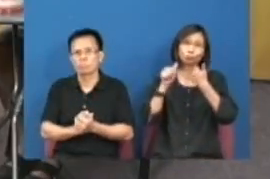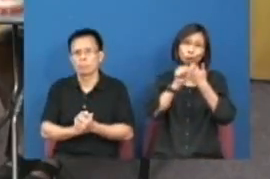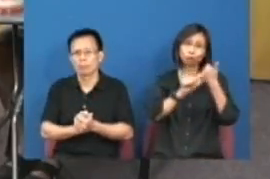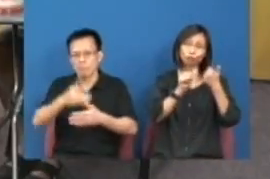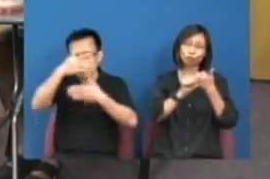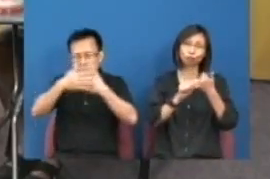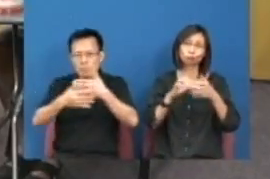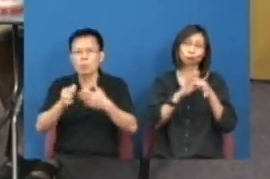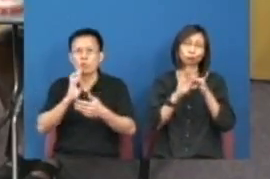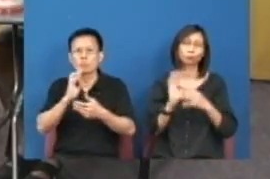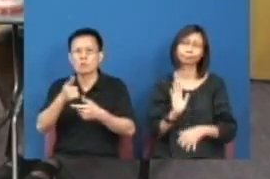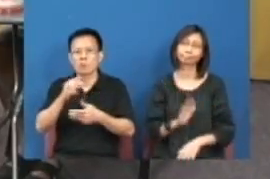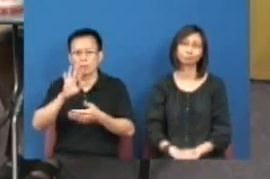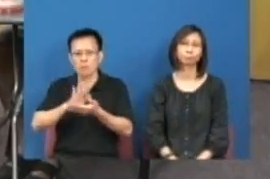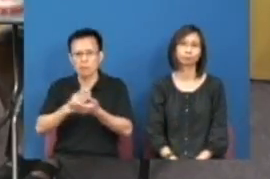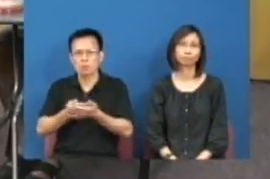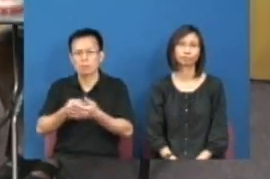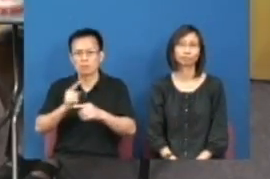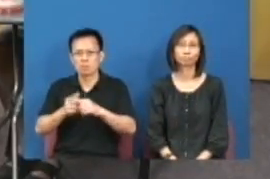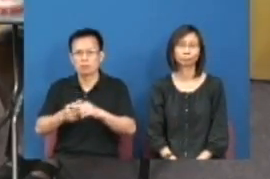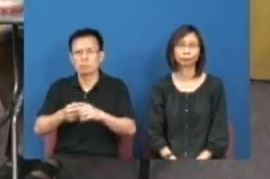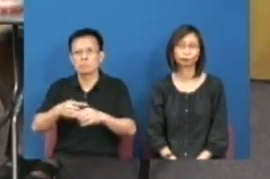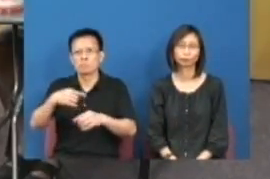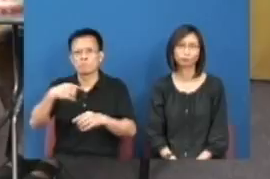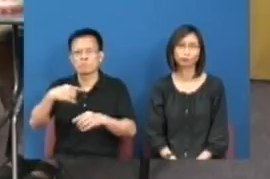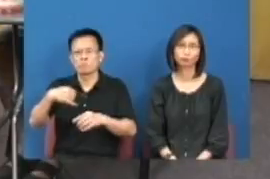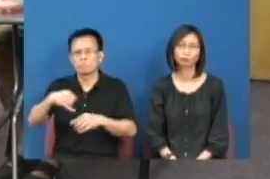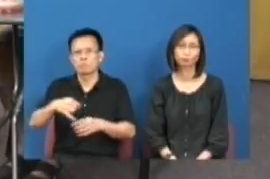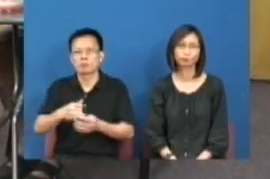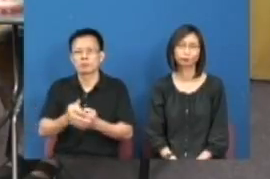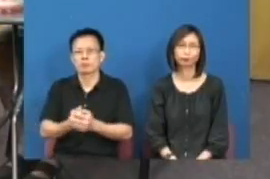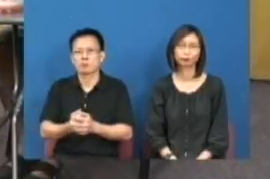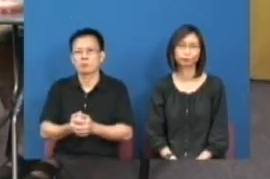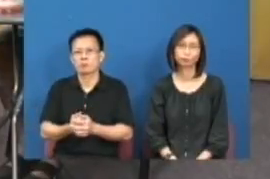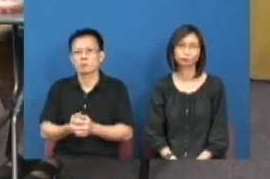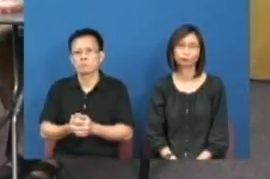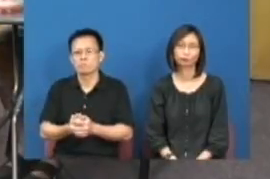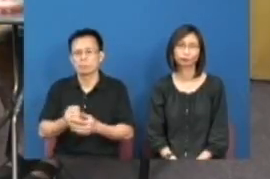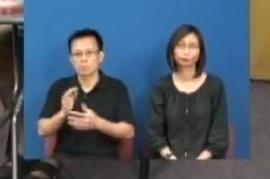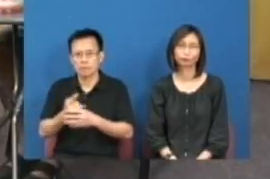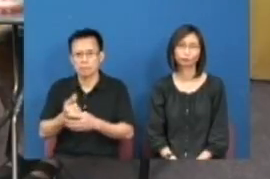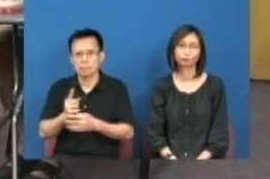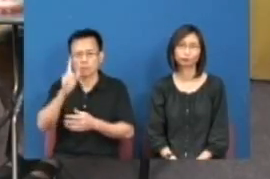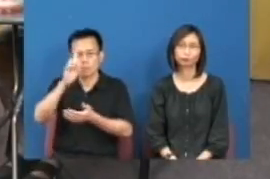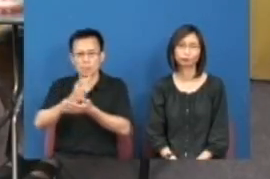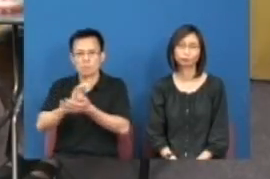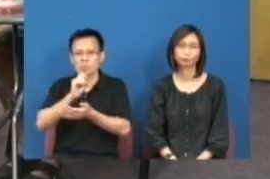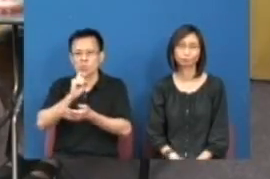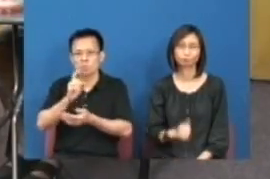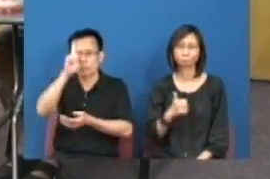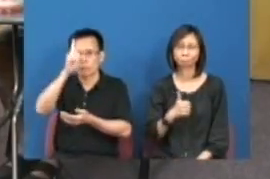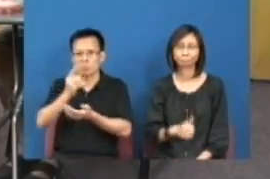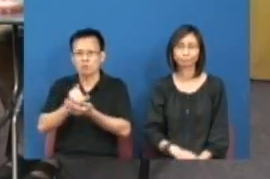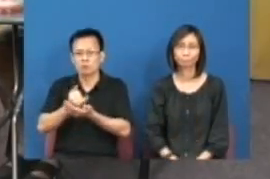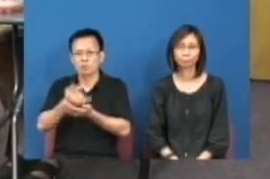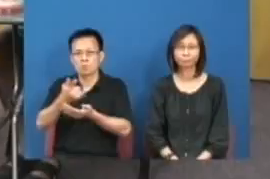上係，但係你喐佢唔到啊，係咪啊？咁因為上面有一個人係 head 住咗港澳辦啊嘛，咁所以佢